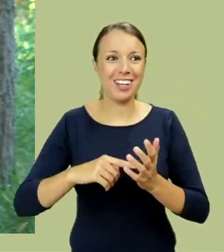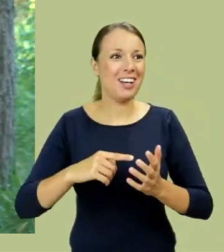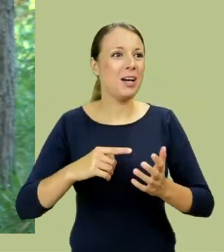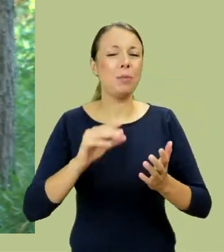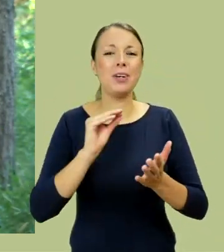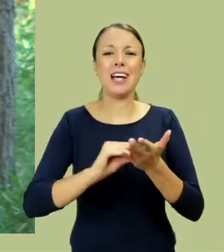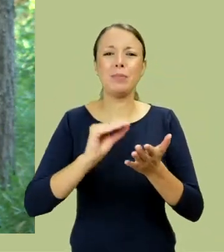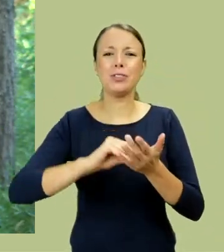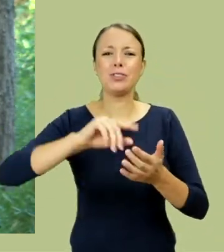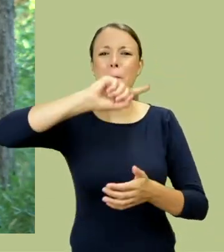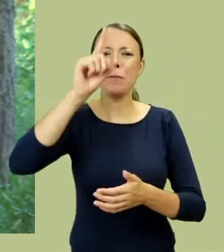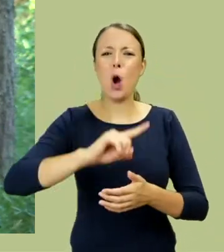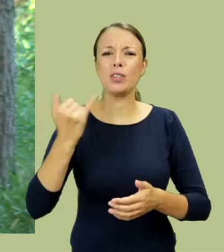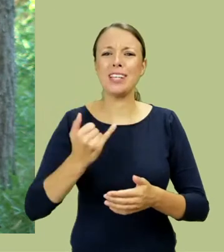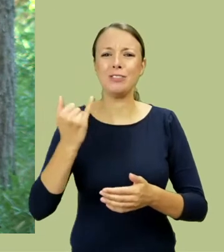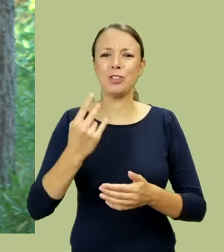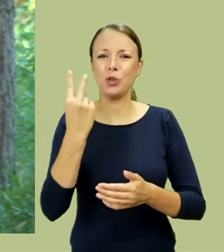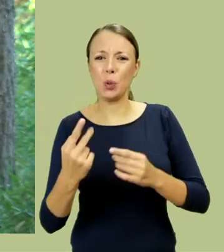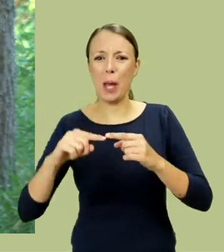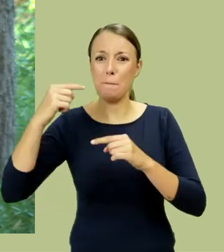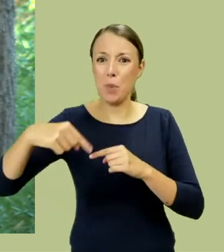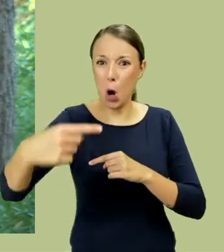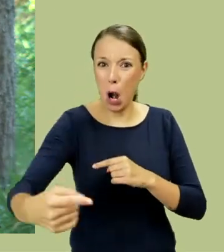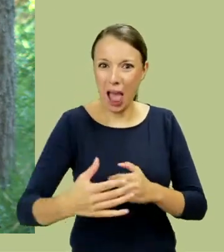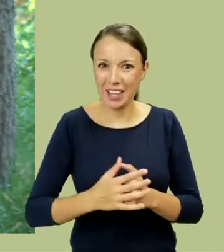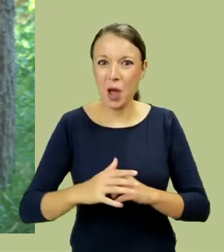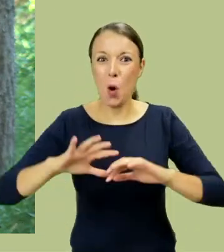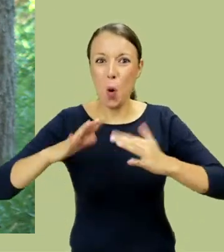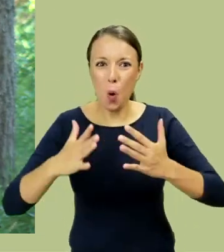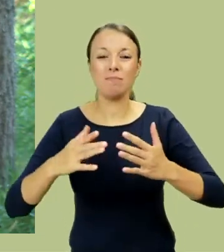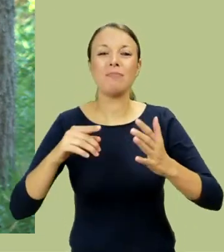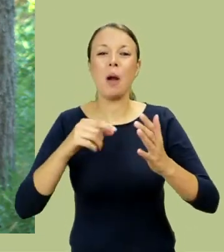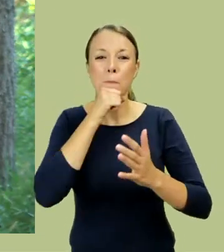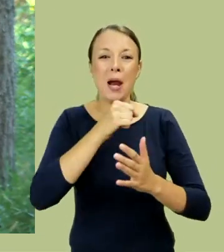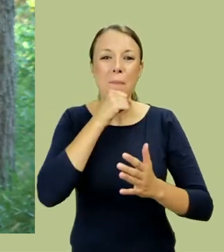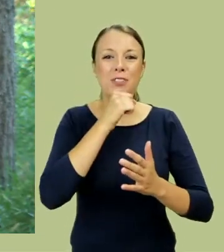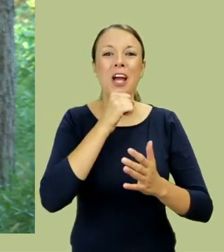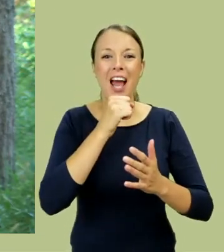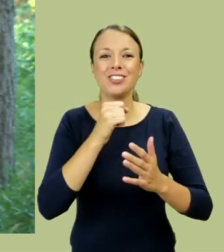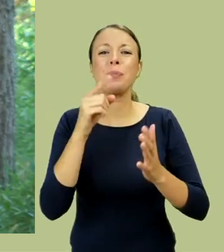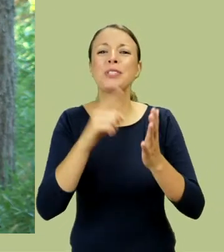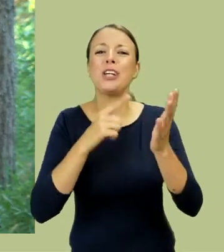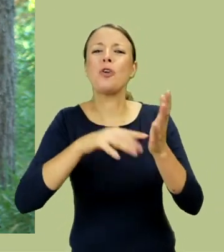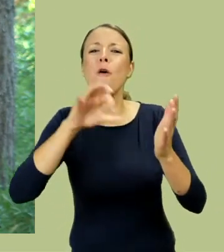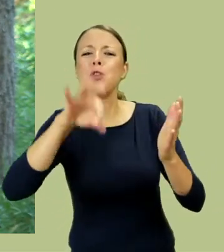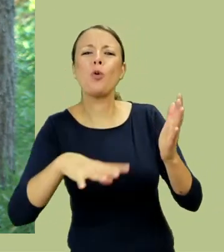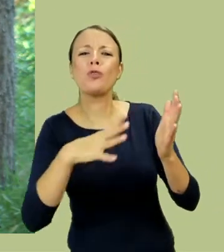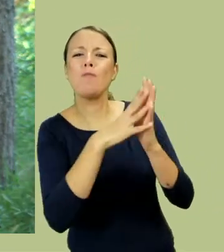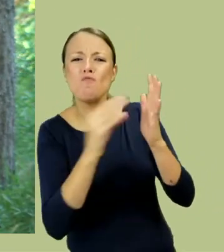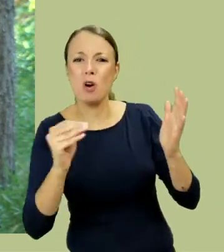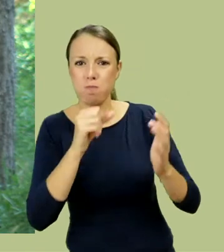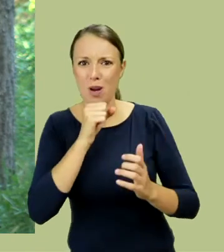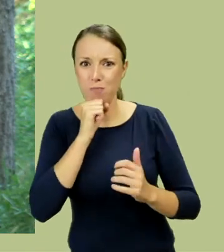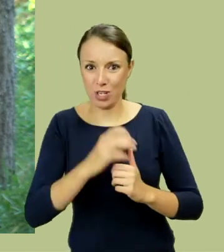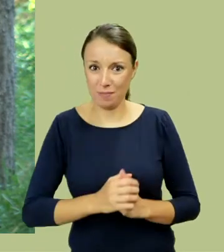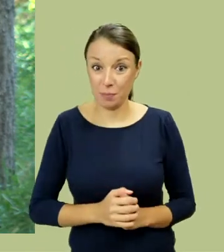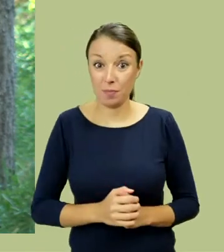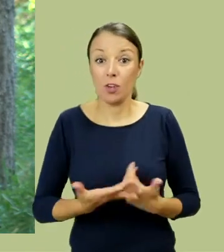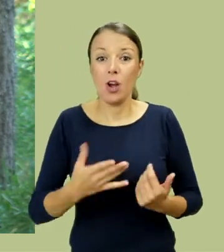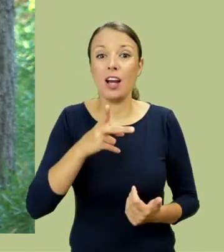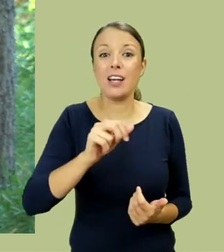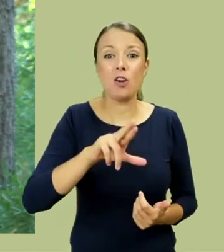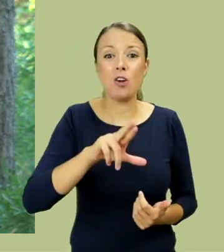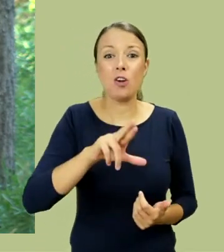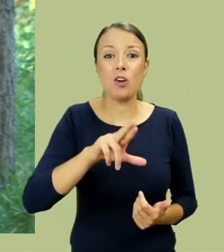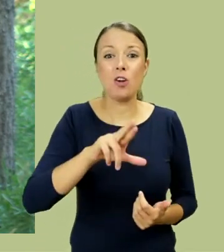Czyli bardzo często te wnuczki podobne są do babci i babcia Karolina no nie doczekała niestety już pełnej